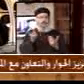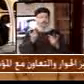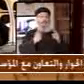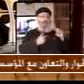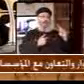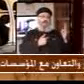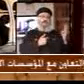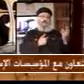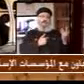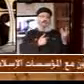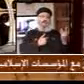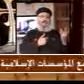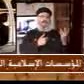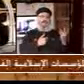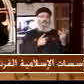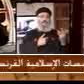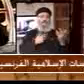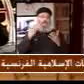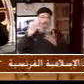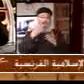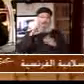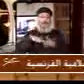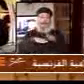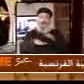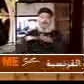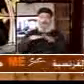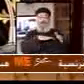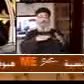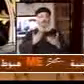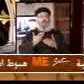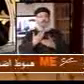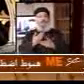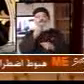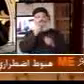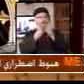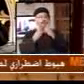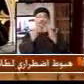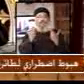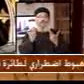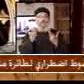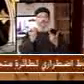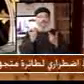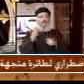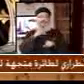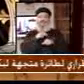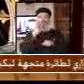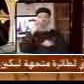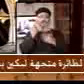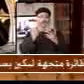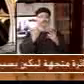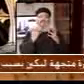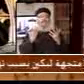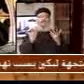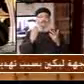ولا في الخزين؟ ولا في مواد غذائية؟ عندي في إيه؟ إيه